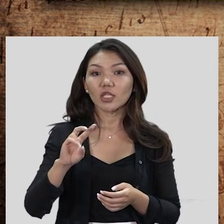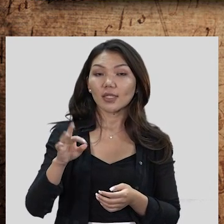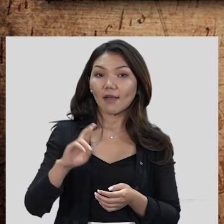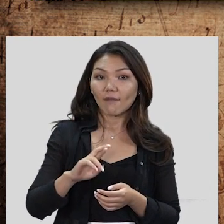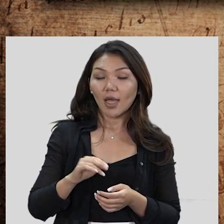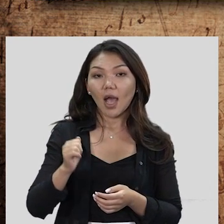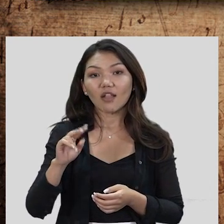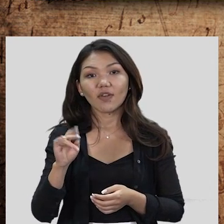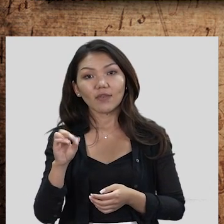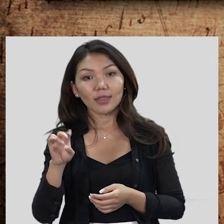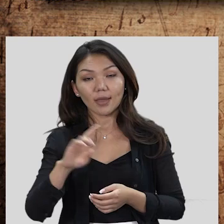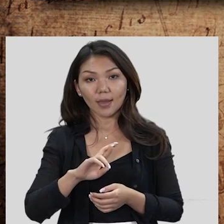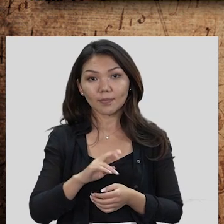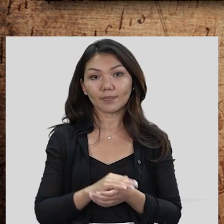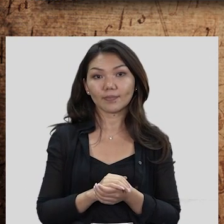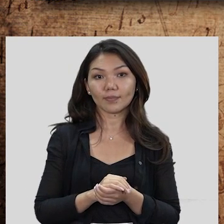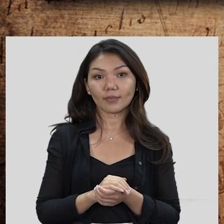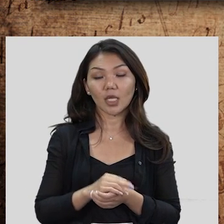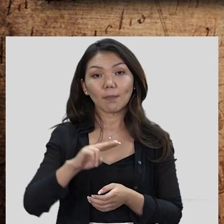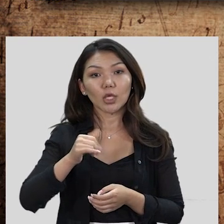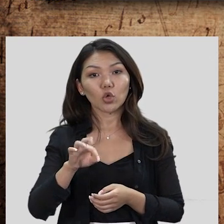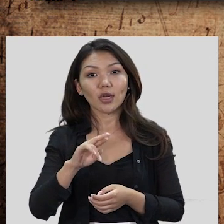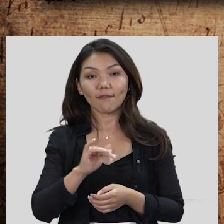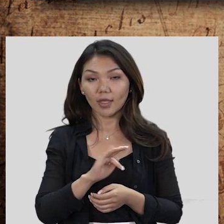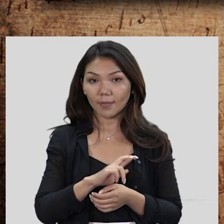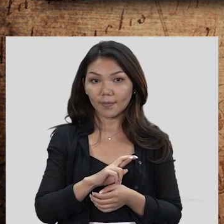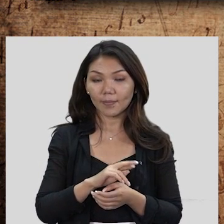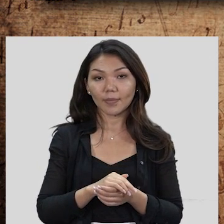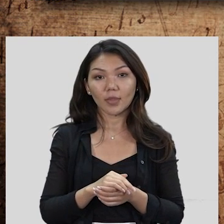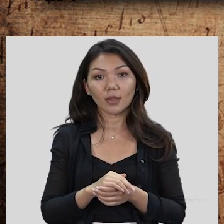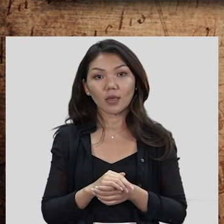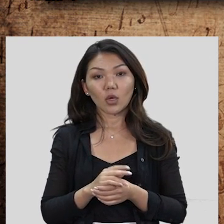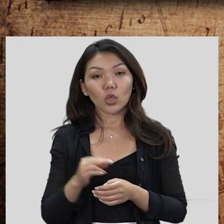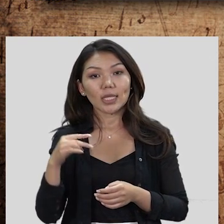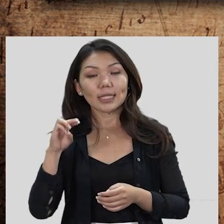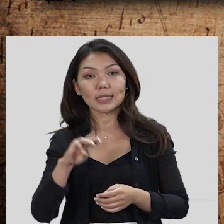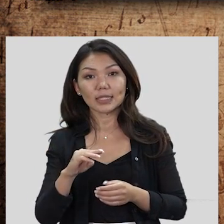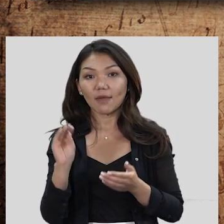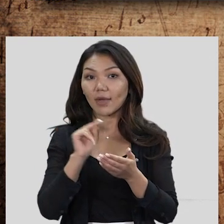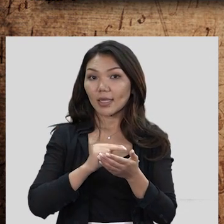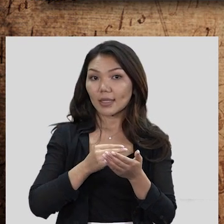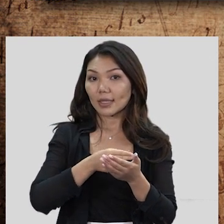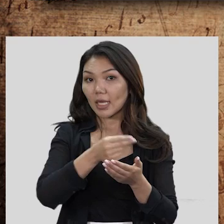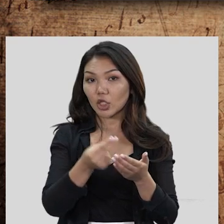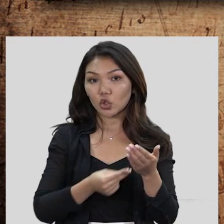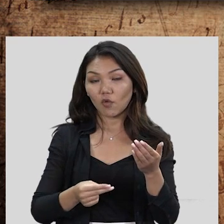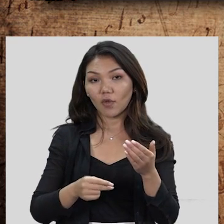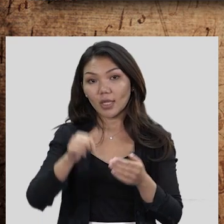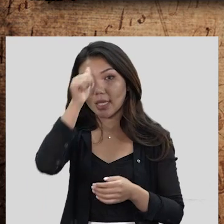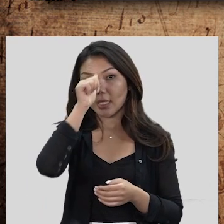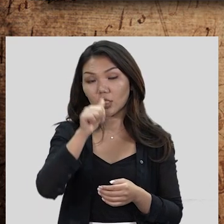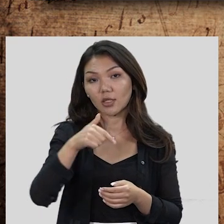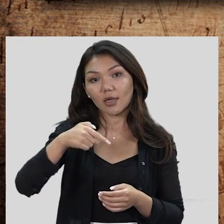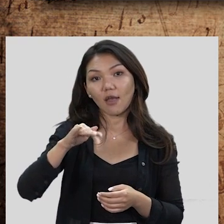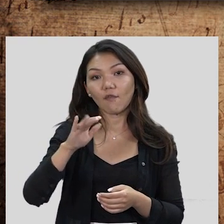алфавитные пиктография от латинского пик туз нарисованный и греческого